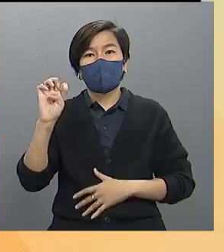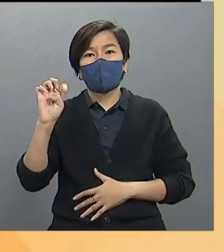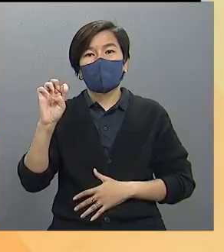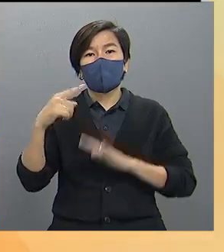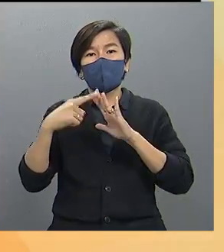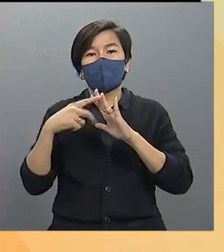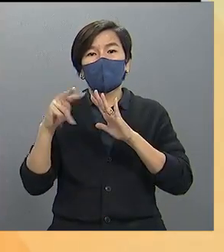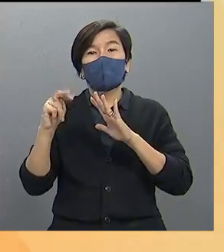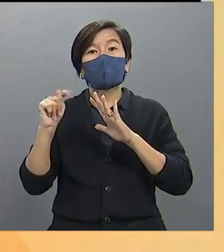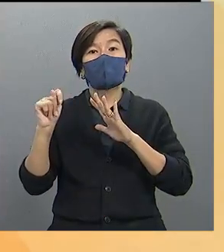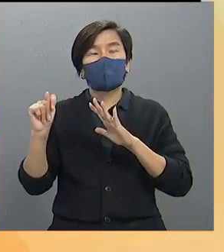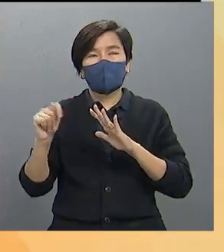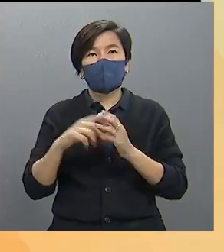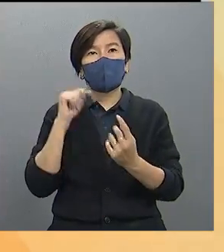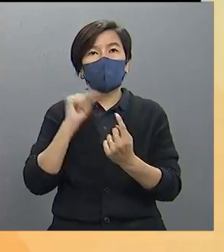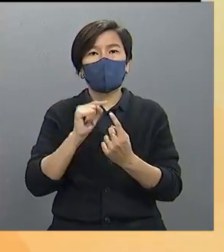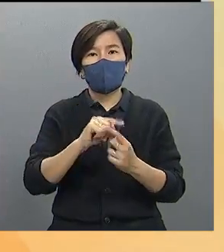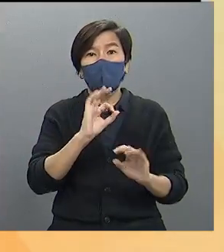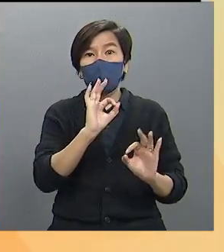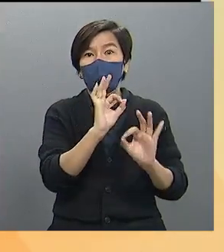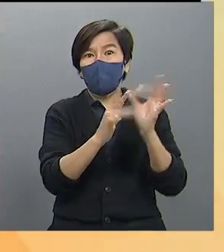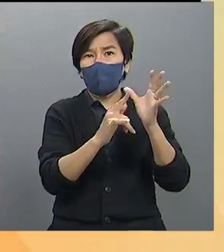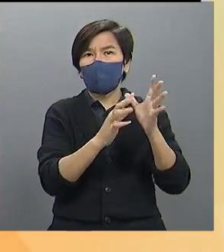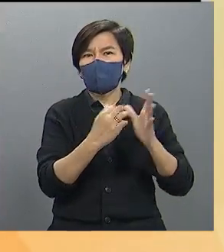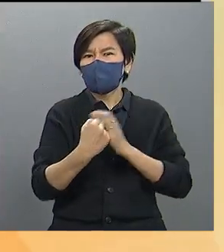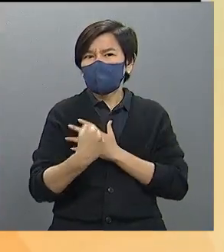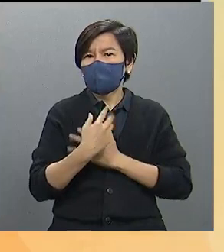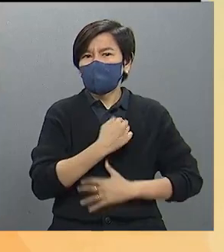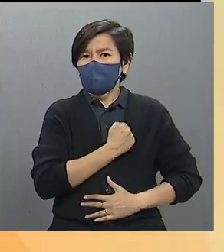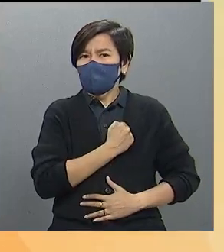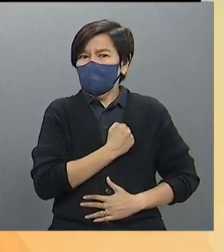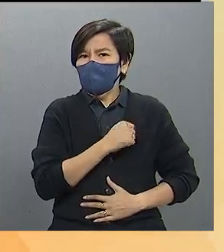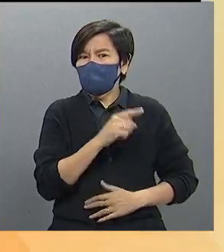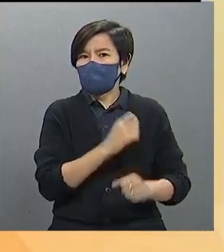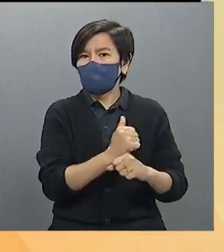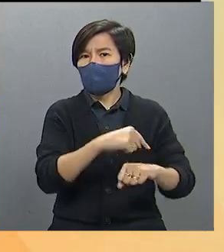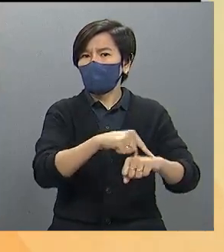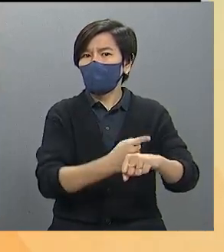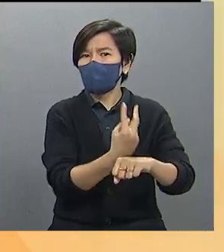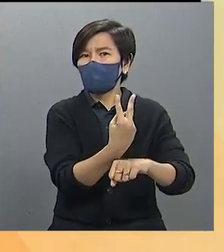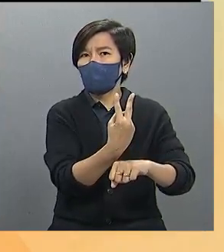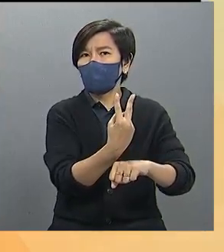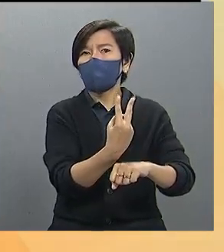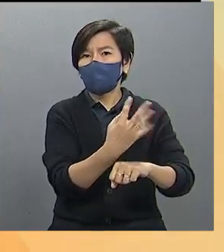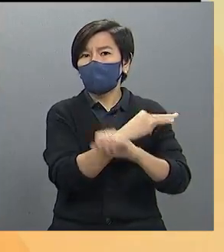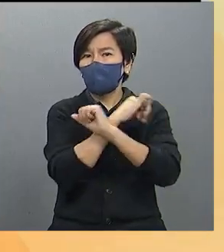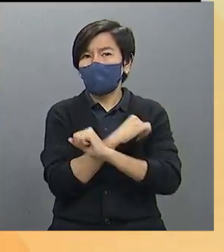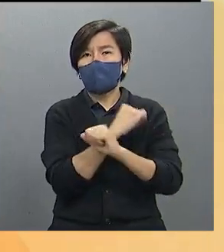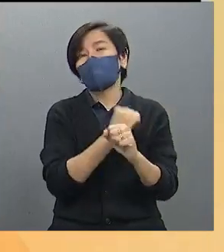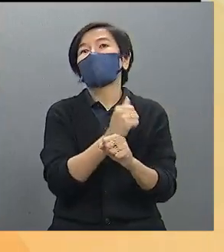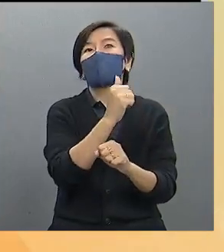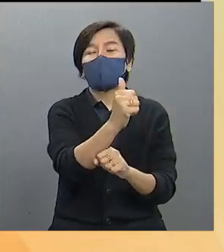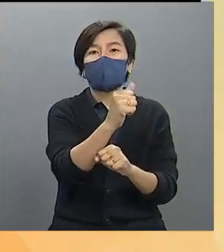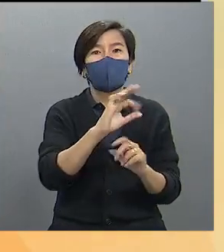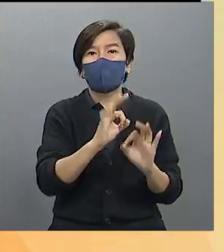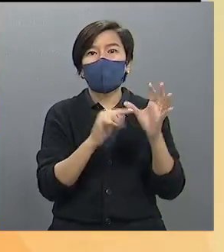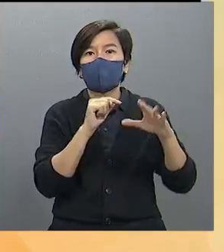ไปซึพวกนี้ก็สามารถเอาเขไปใช้ได้เหมอนกันแต่โดยประเดนเวลาผู้ออกแบบเขาออกแบอาคารเขาจะมีการกำหนดโงสรางห